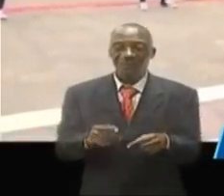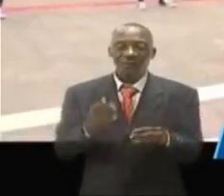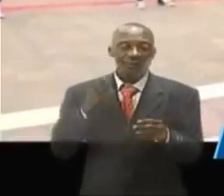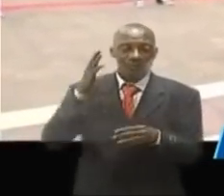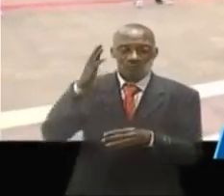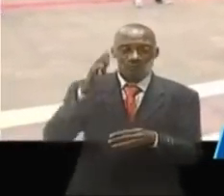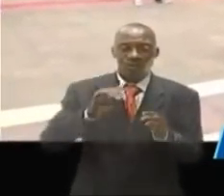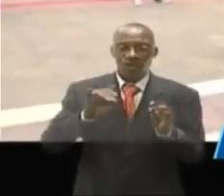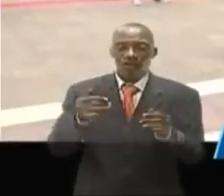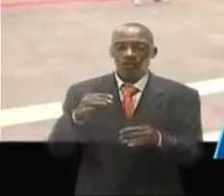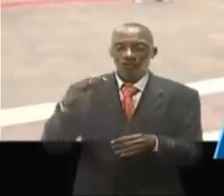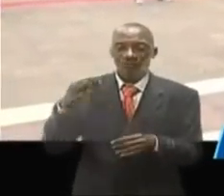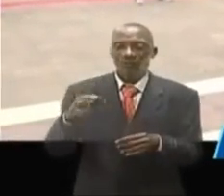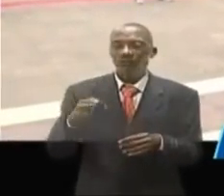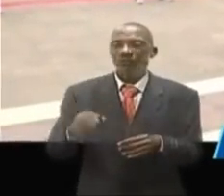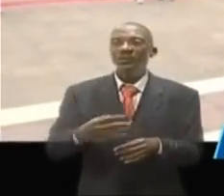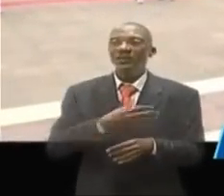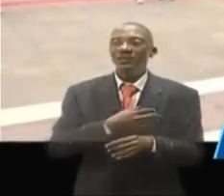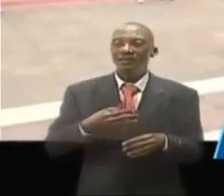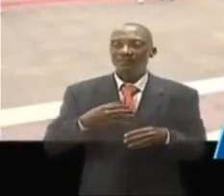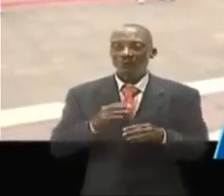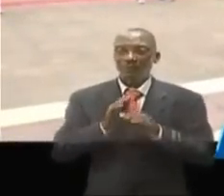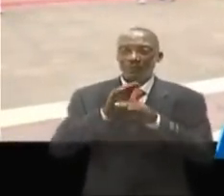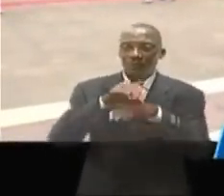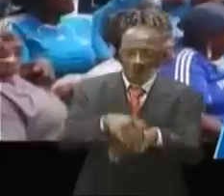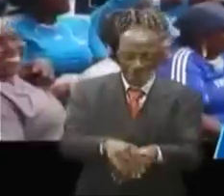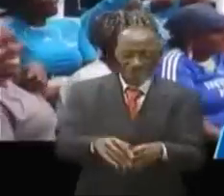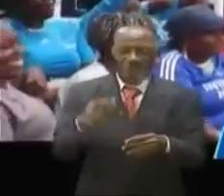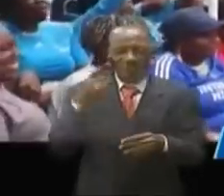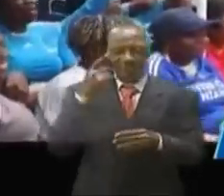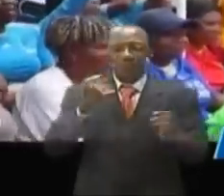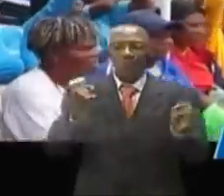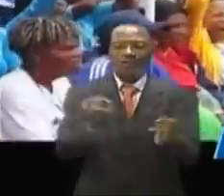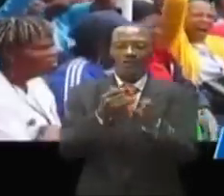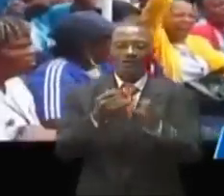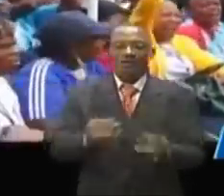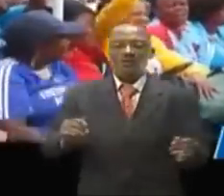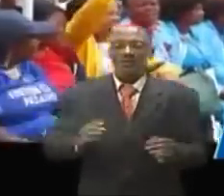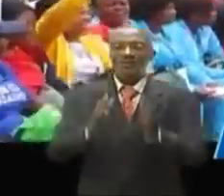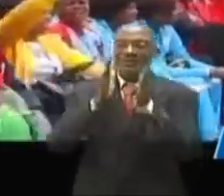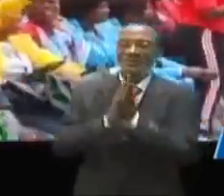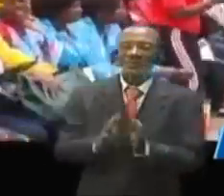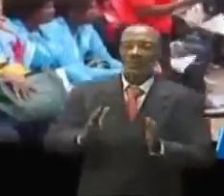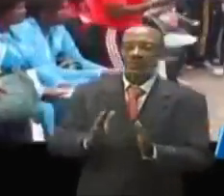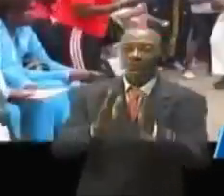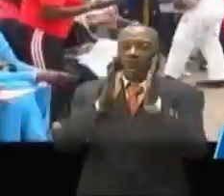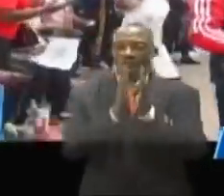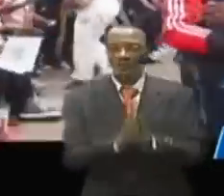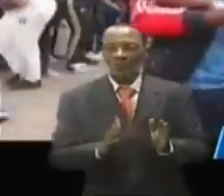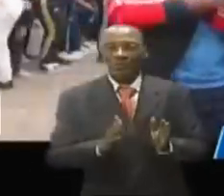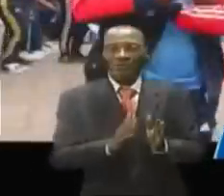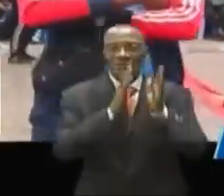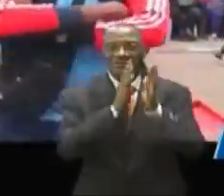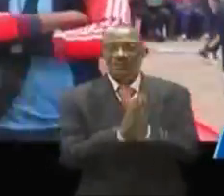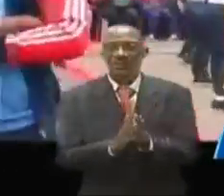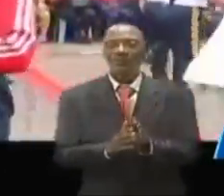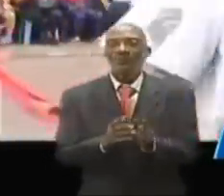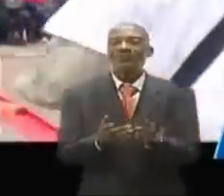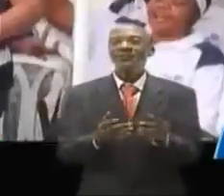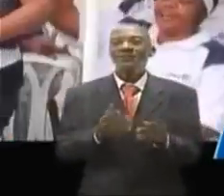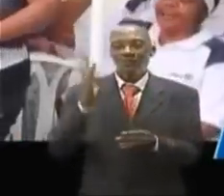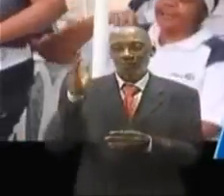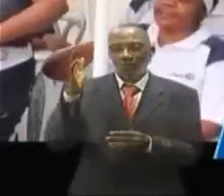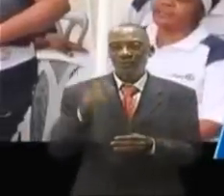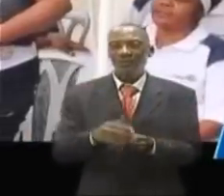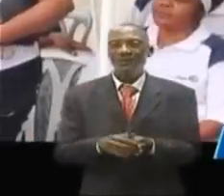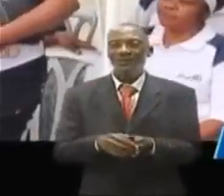une activité de démonstration de Nzango a eu lieu dans l'enceinte du musée d'art contemporain et multimédia de